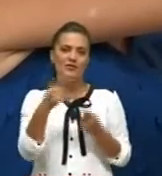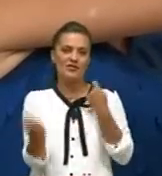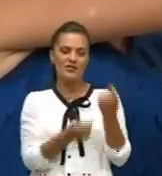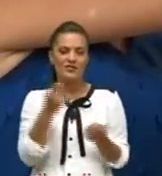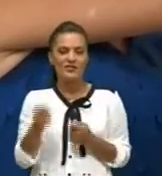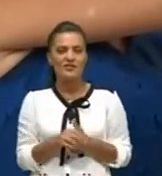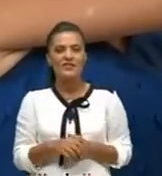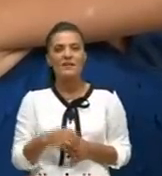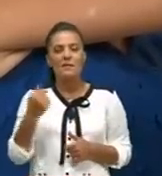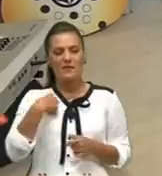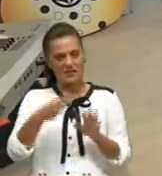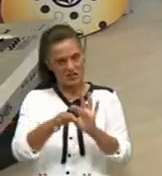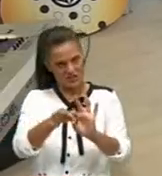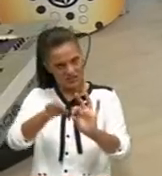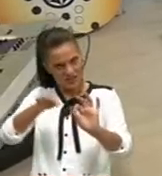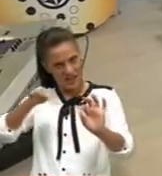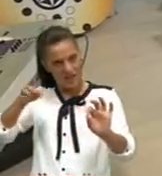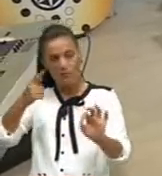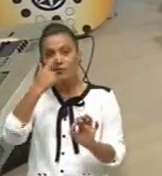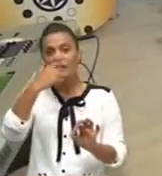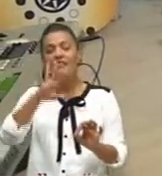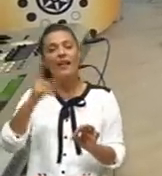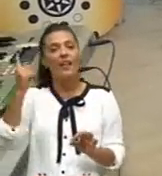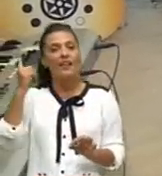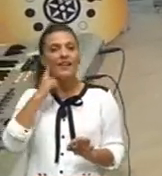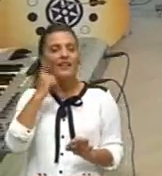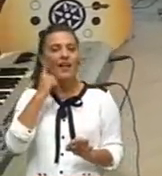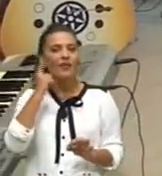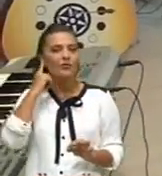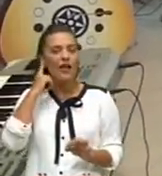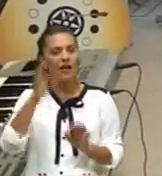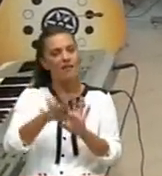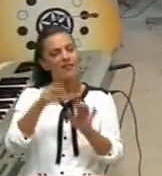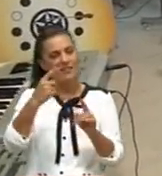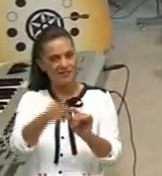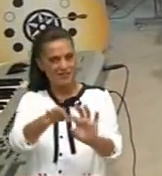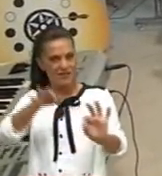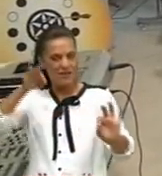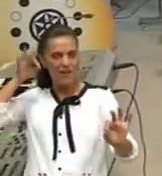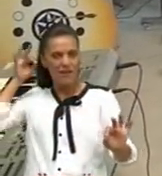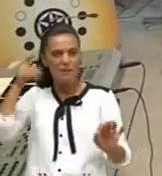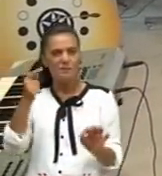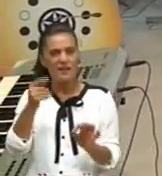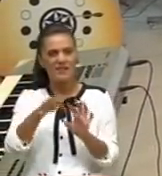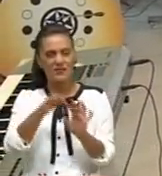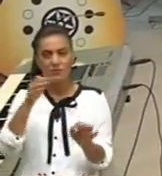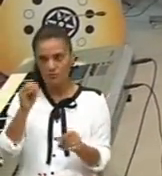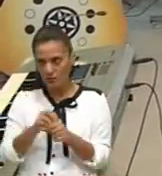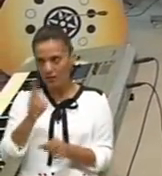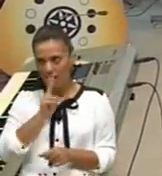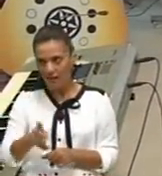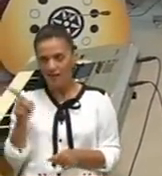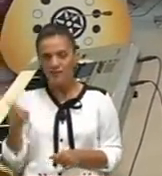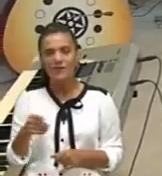de. Şimdi efendim çekiyorsunuz. Çekiyorsunuz evet ama burnunuza doğru değil de yanağınıza doğru, kulağınıza doğru çekiyorsunuz. Biraz çekin efendim. Son kararınız mı?